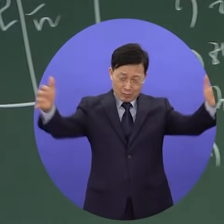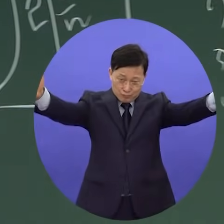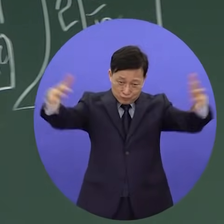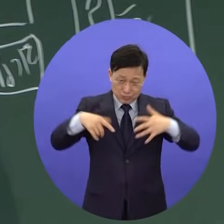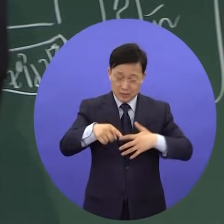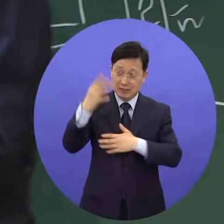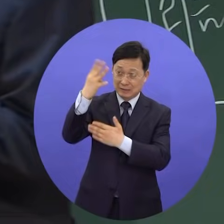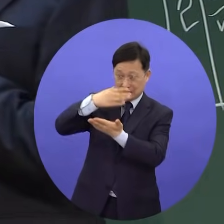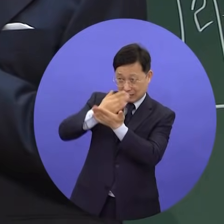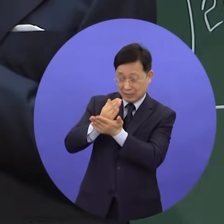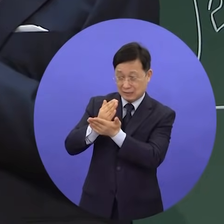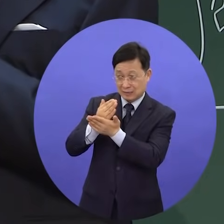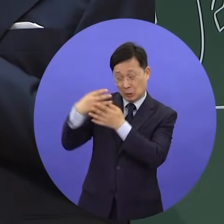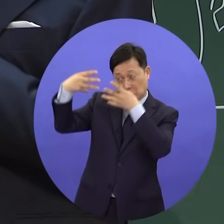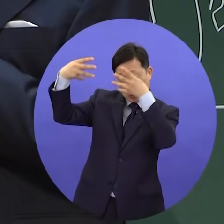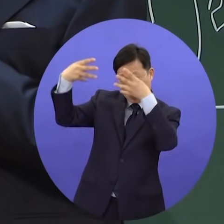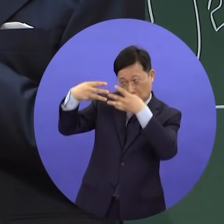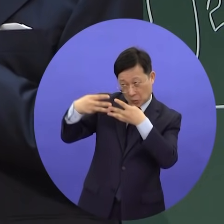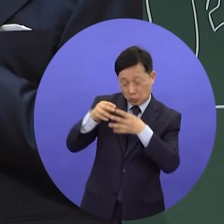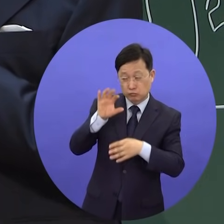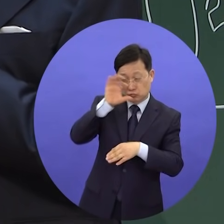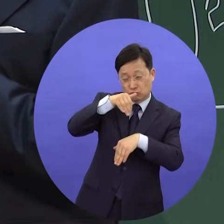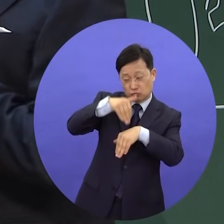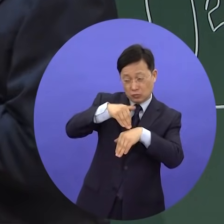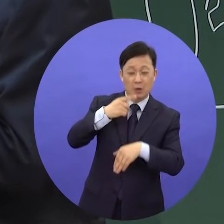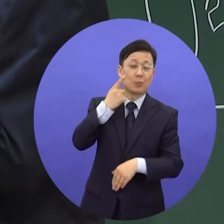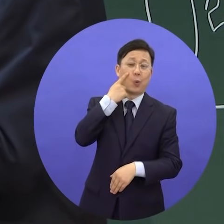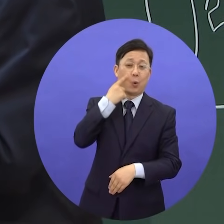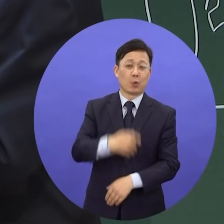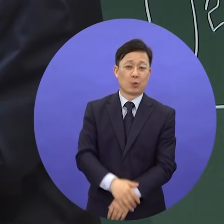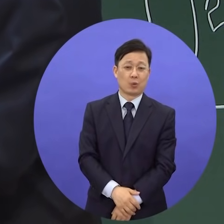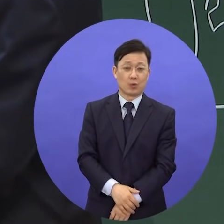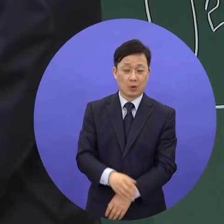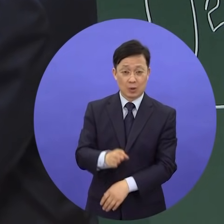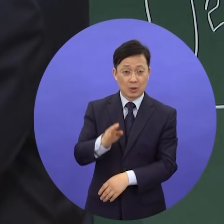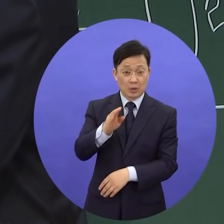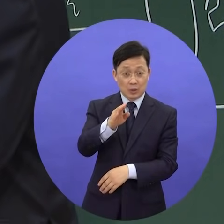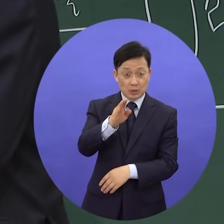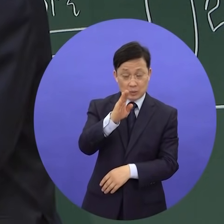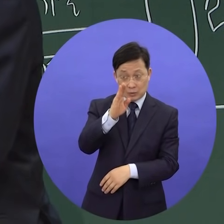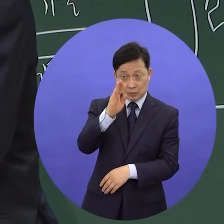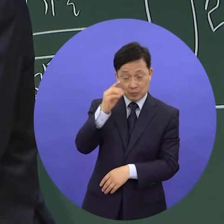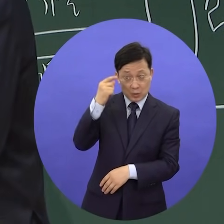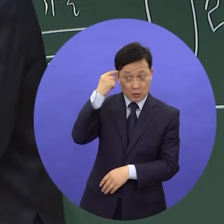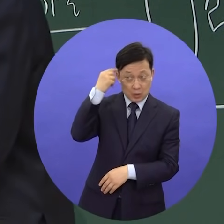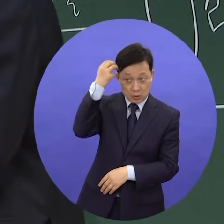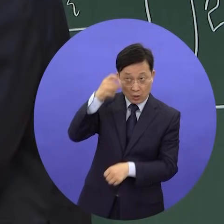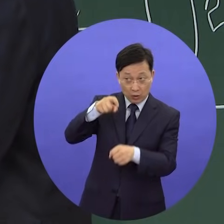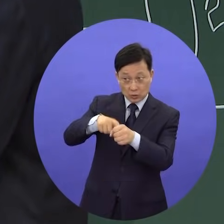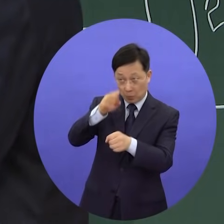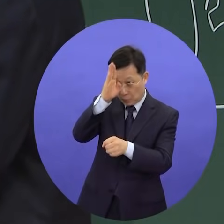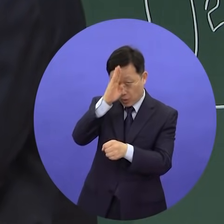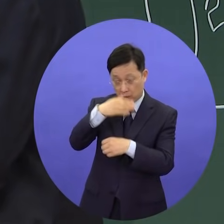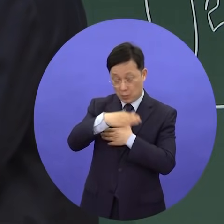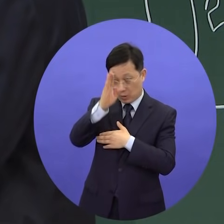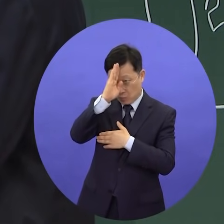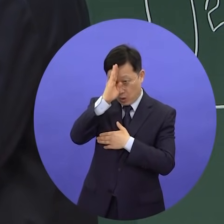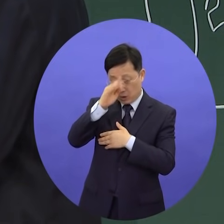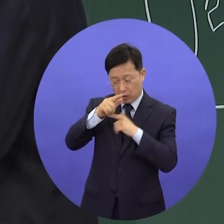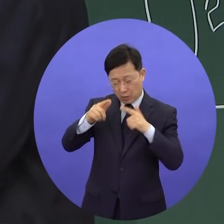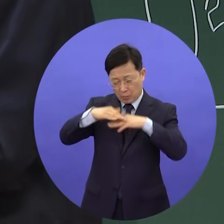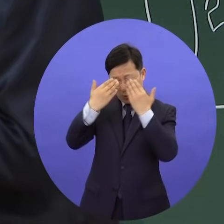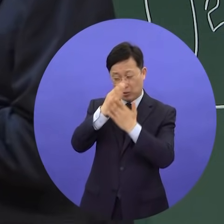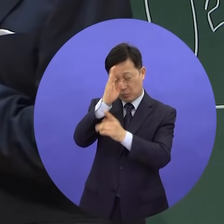해방시켜야 돼요. That quickly you have to set people free from this. 질병과 영적인 병과 많은 삶의 병에서